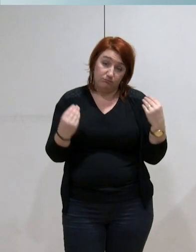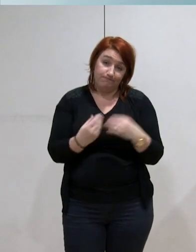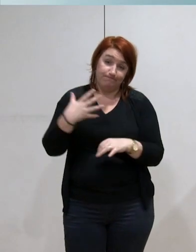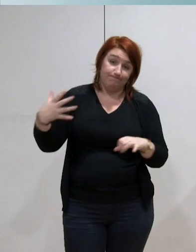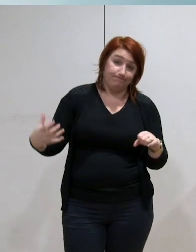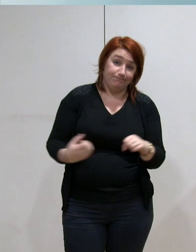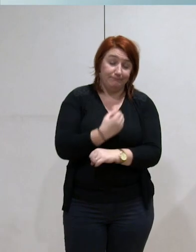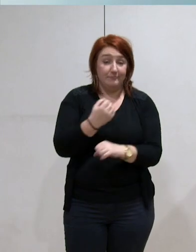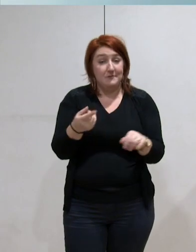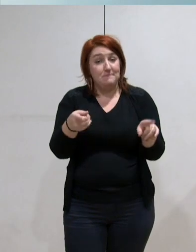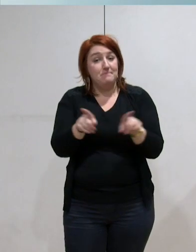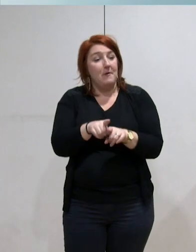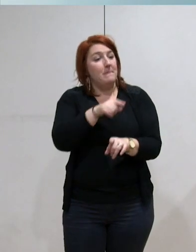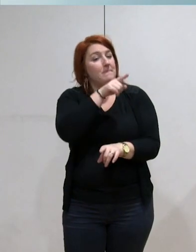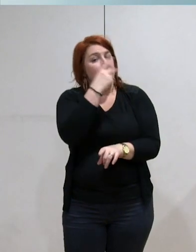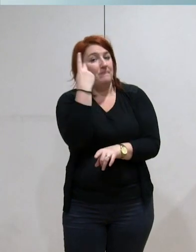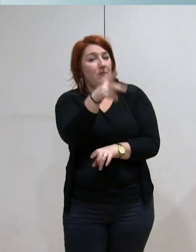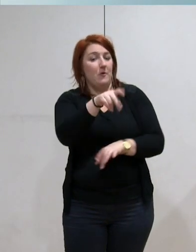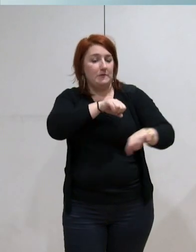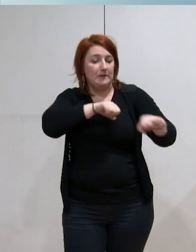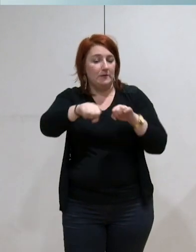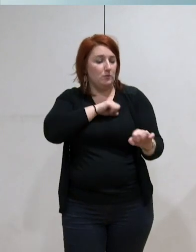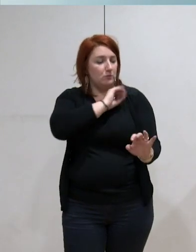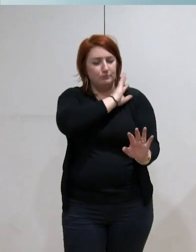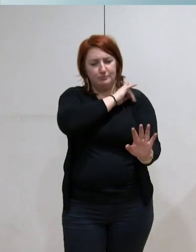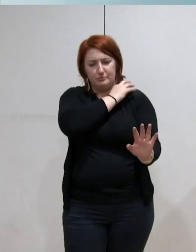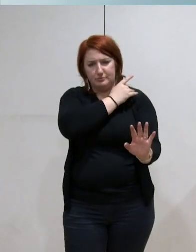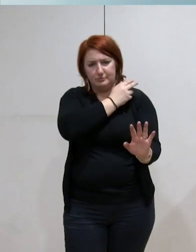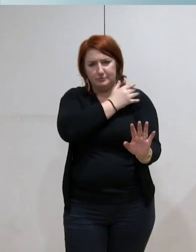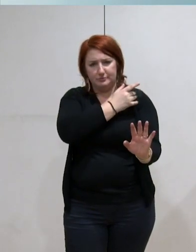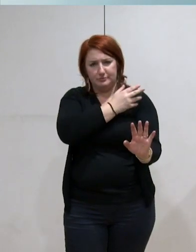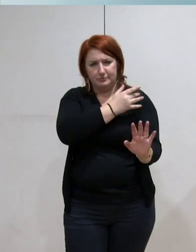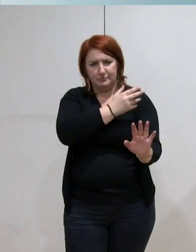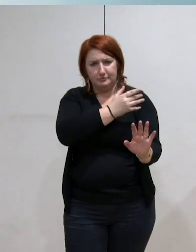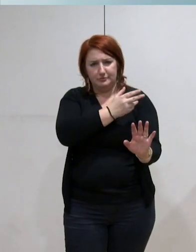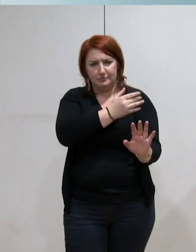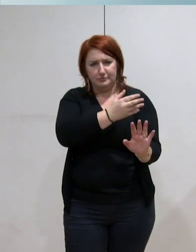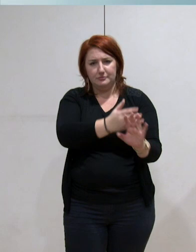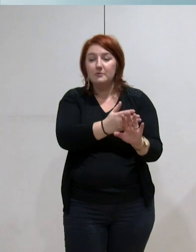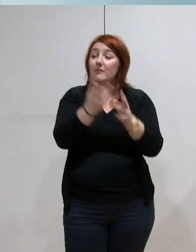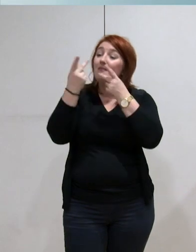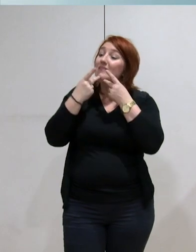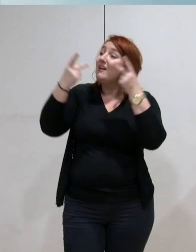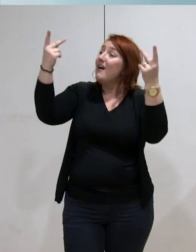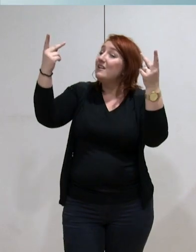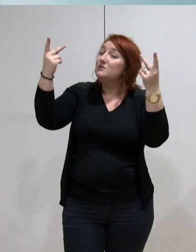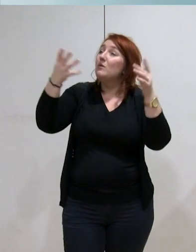que vous avez posé jusqu'à présent contredisent vos